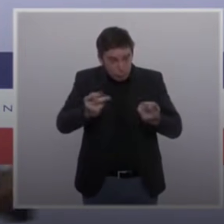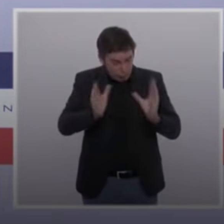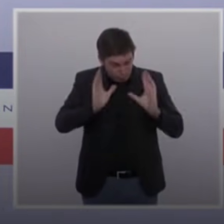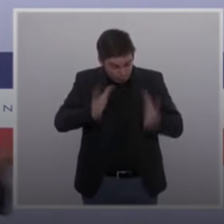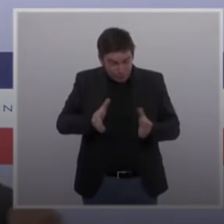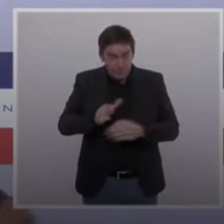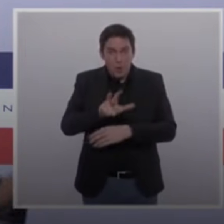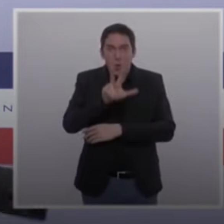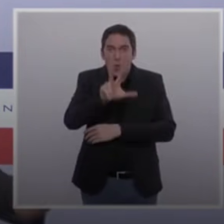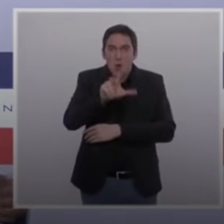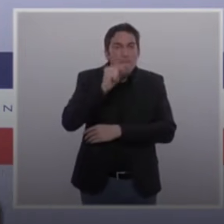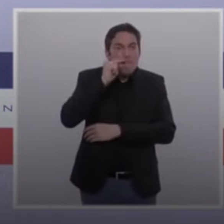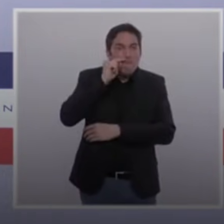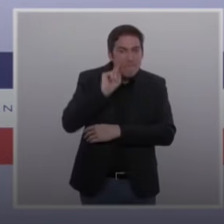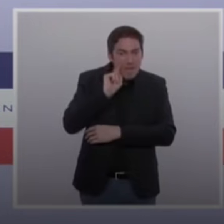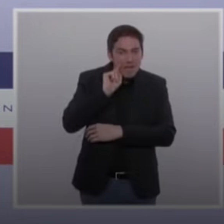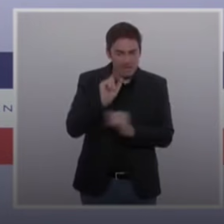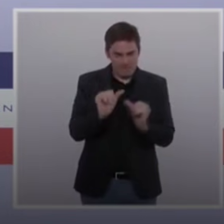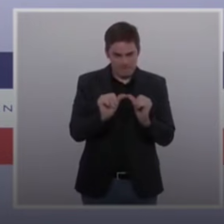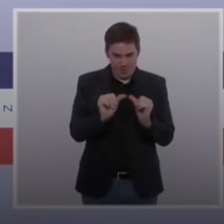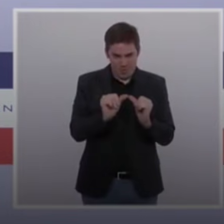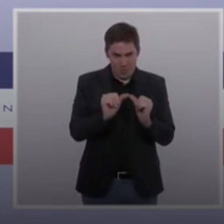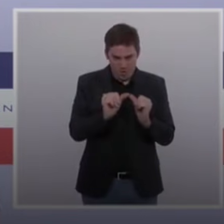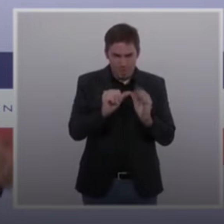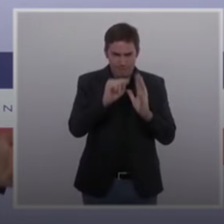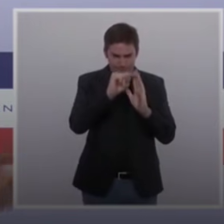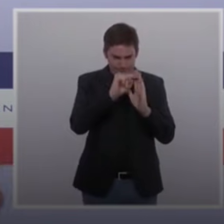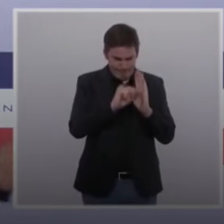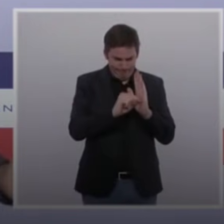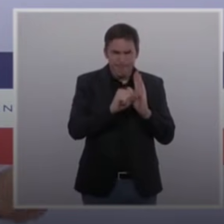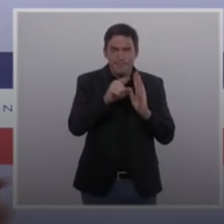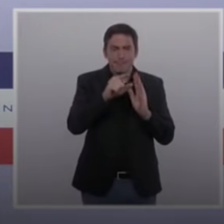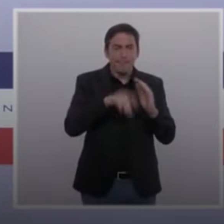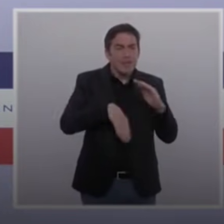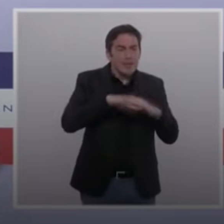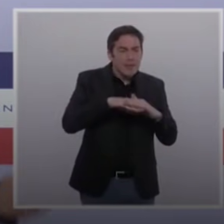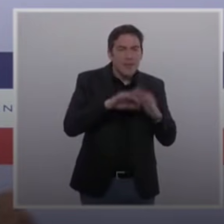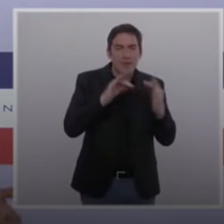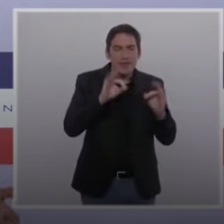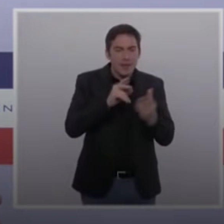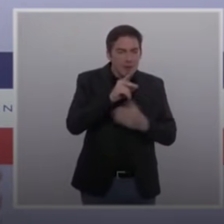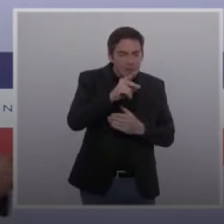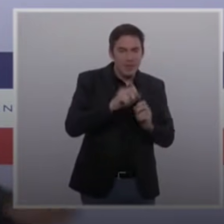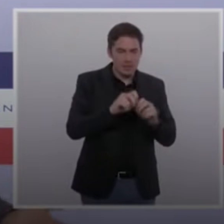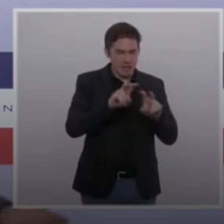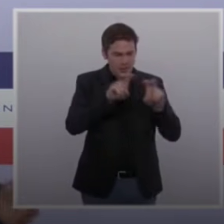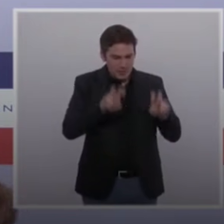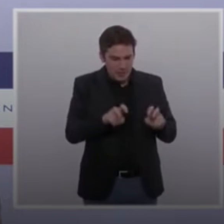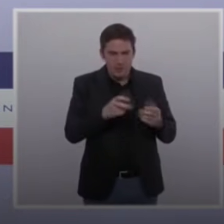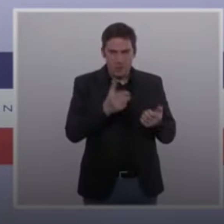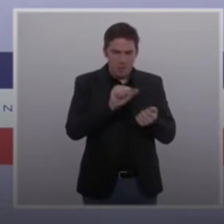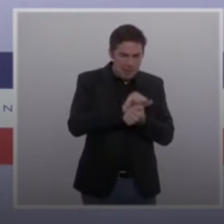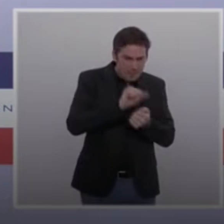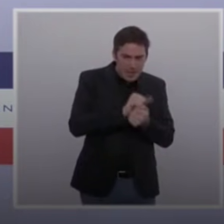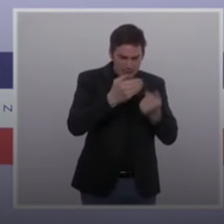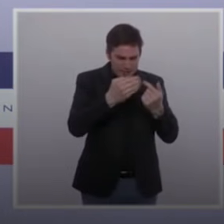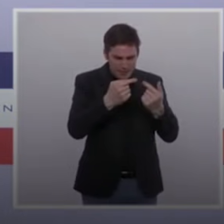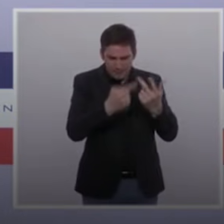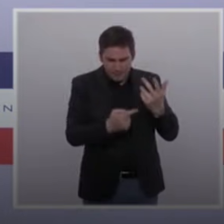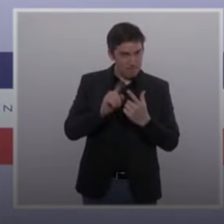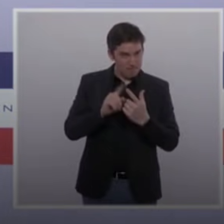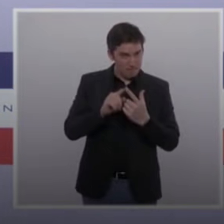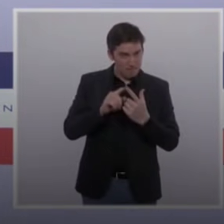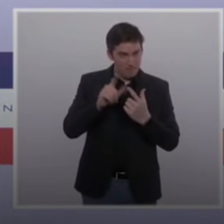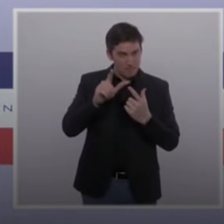3 mai, il est prévu que les restrictions de déplacement et donc effectivement l'attestation, l'interdiction des déplacements interrégionaux soient